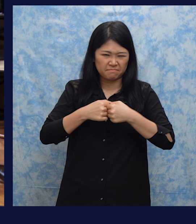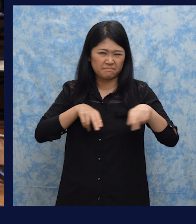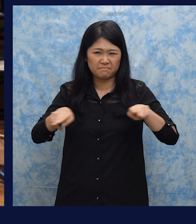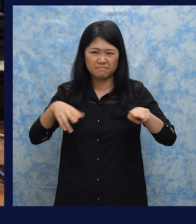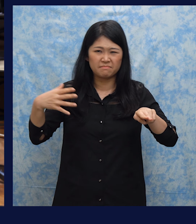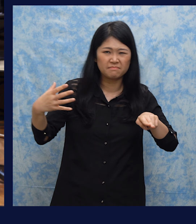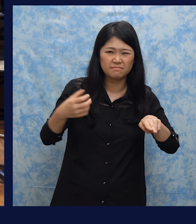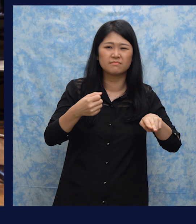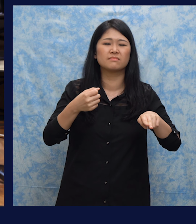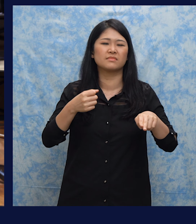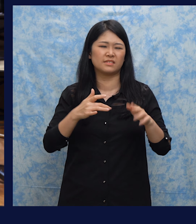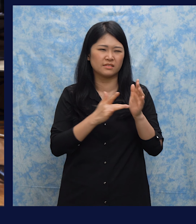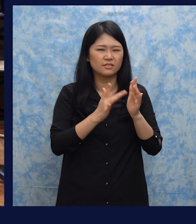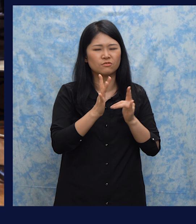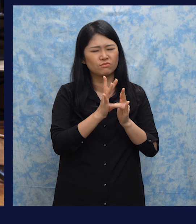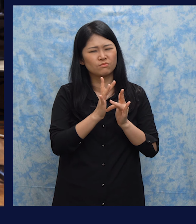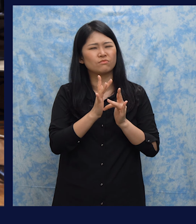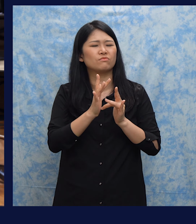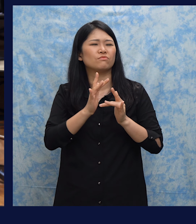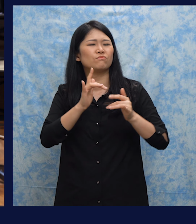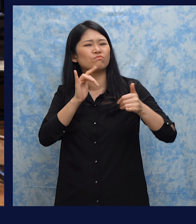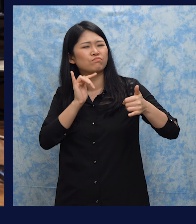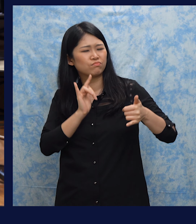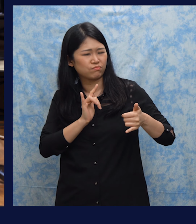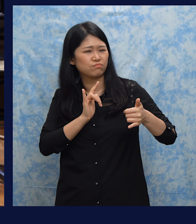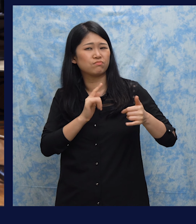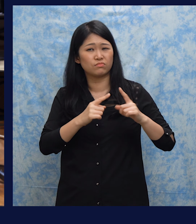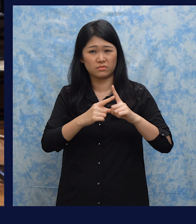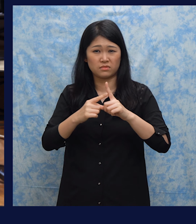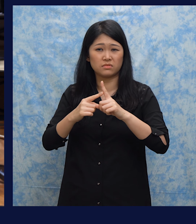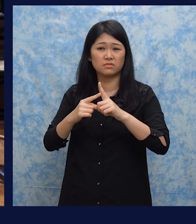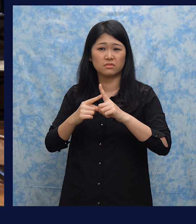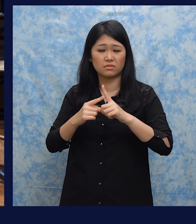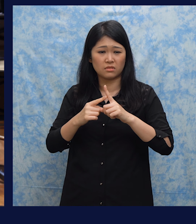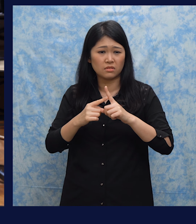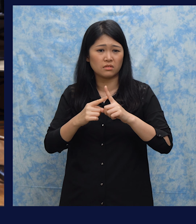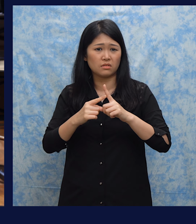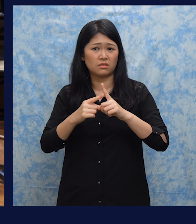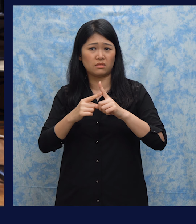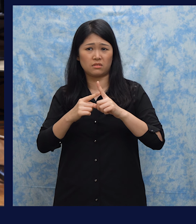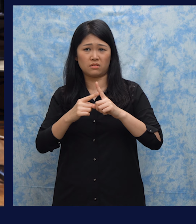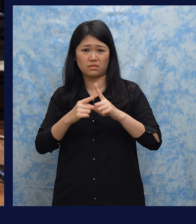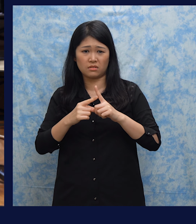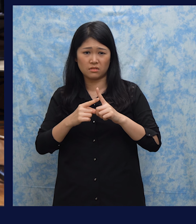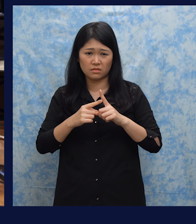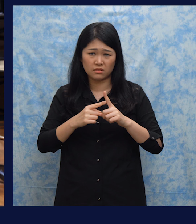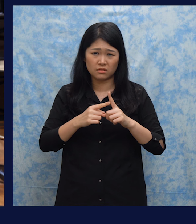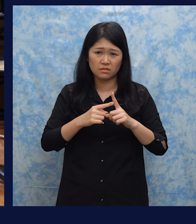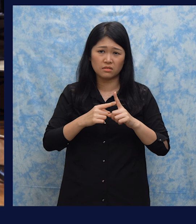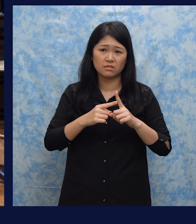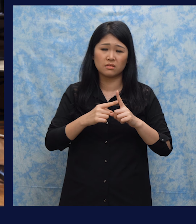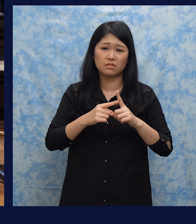Aber der Hauptmann und die bei ihm waren und bewahrten